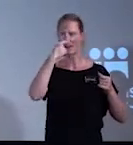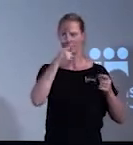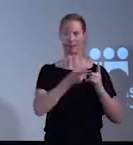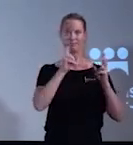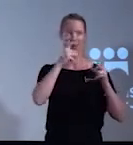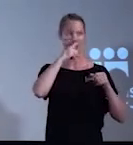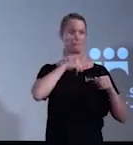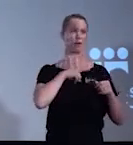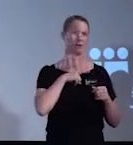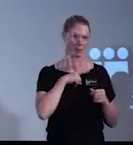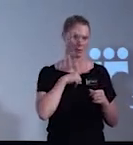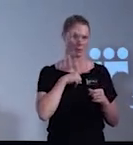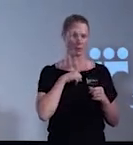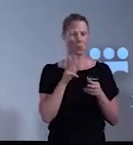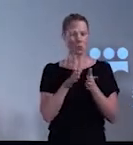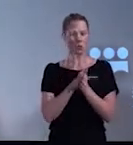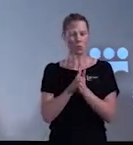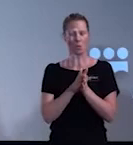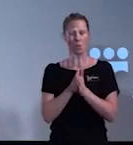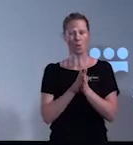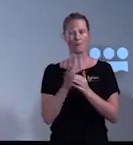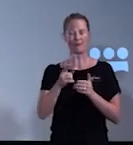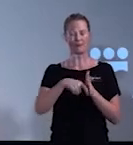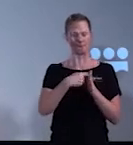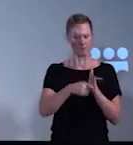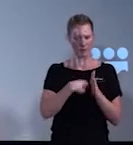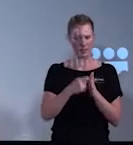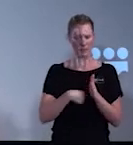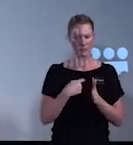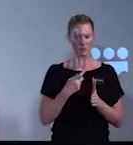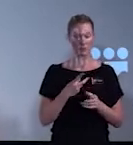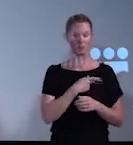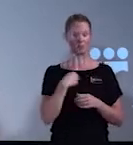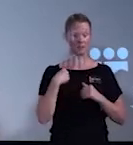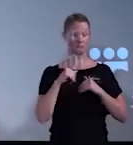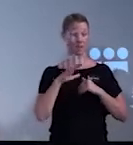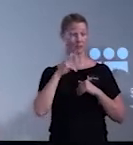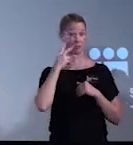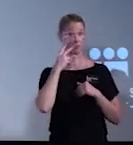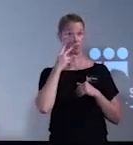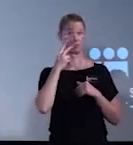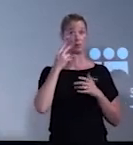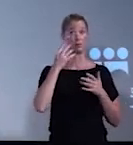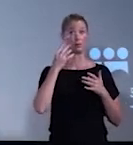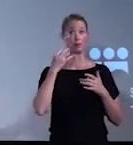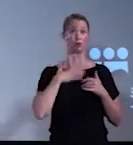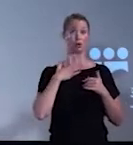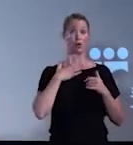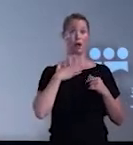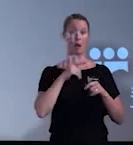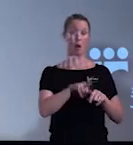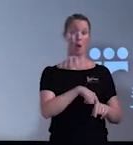man. Och då är ju utmaningen att den film som vi mest ser är lång spelfilm